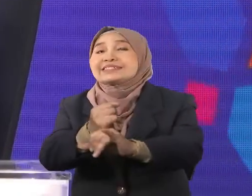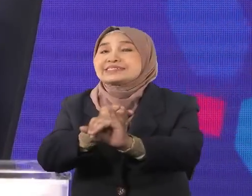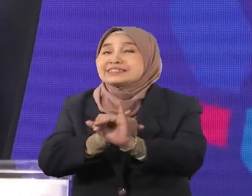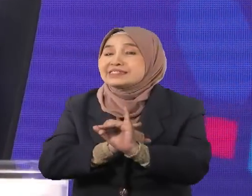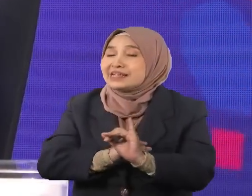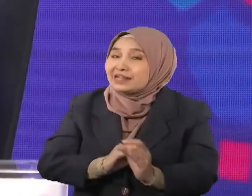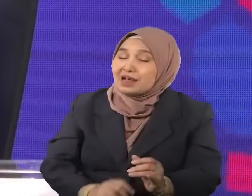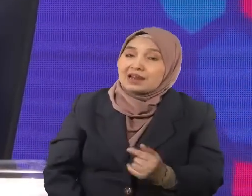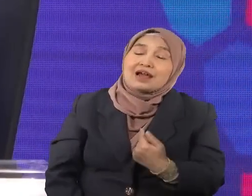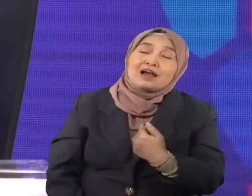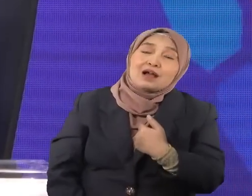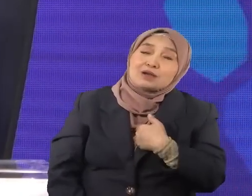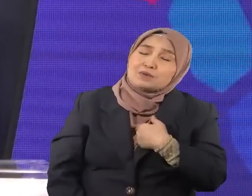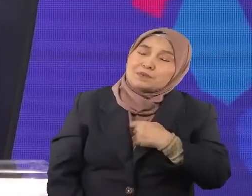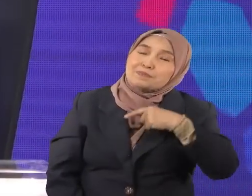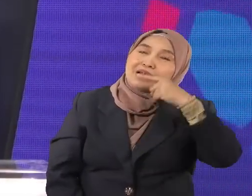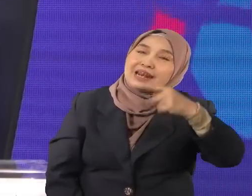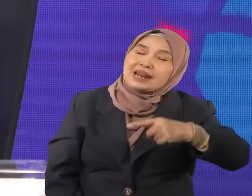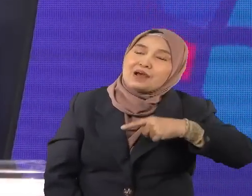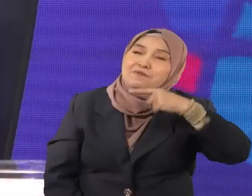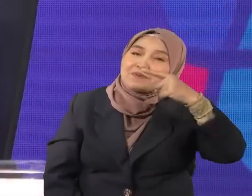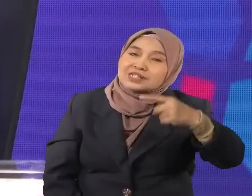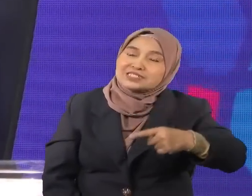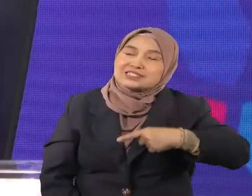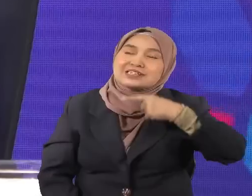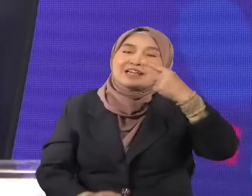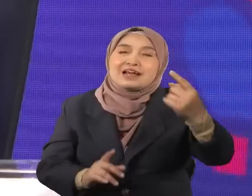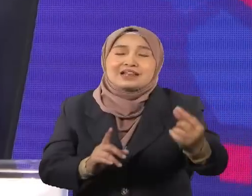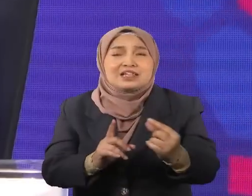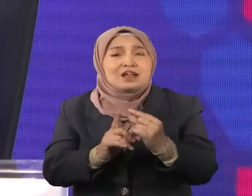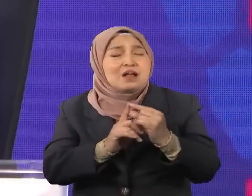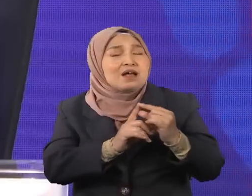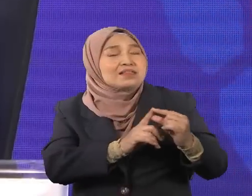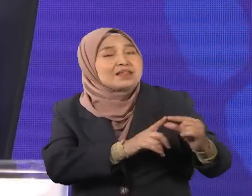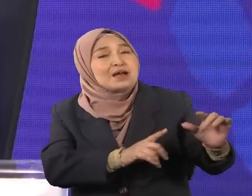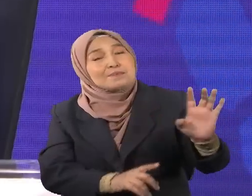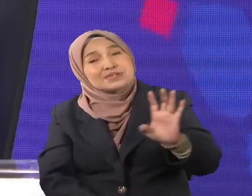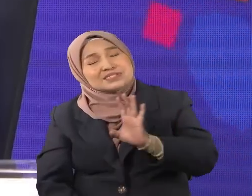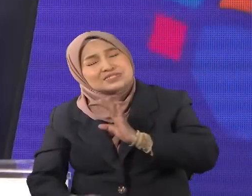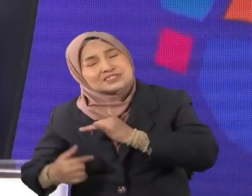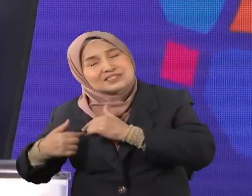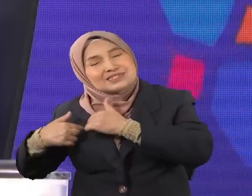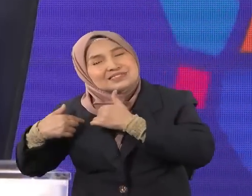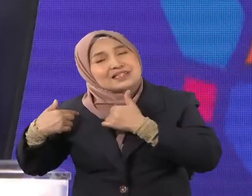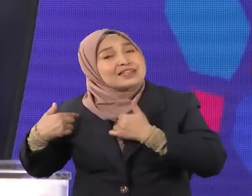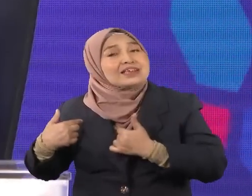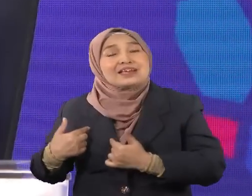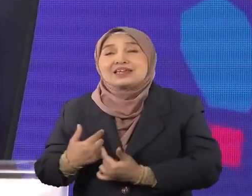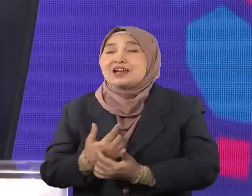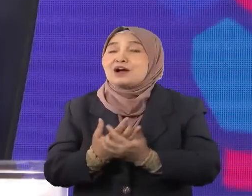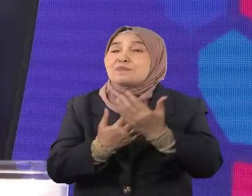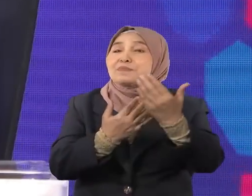Izinkan aku melafazkan kata bicara hati yang mudah